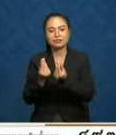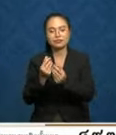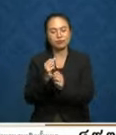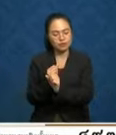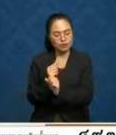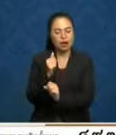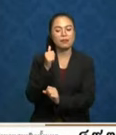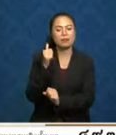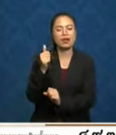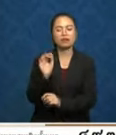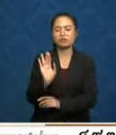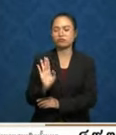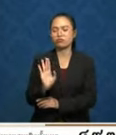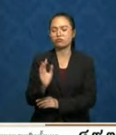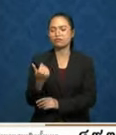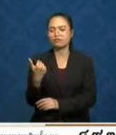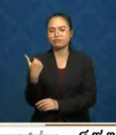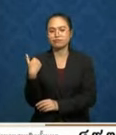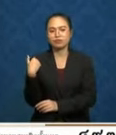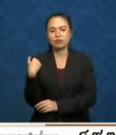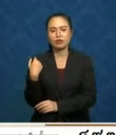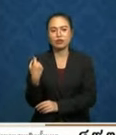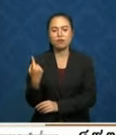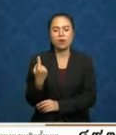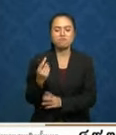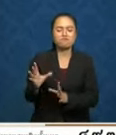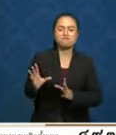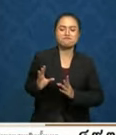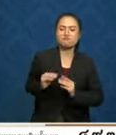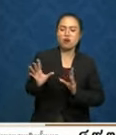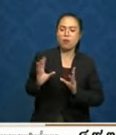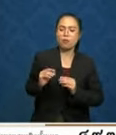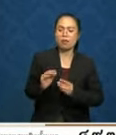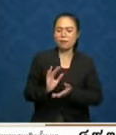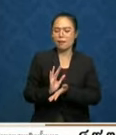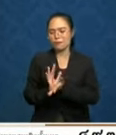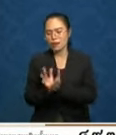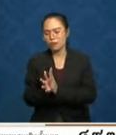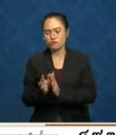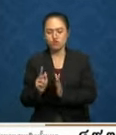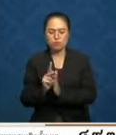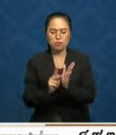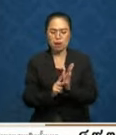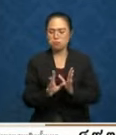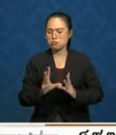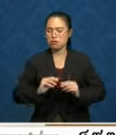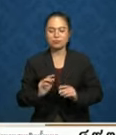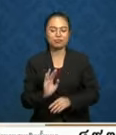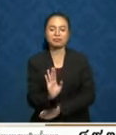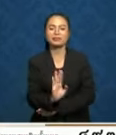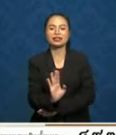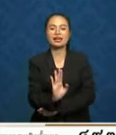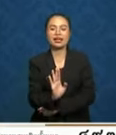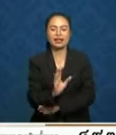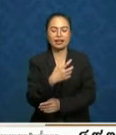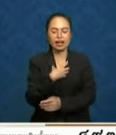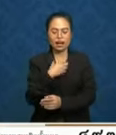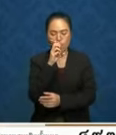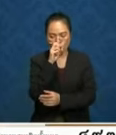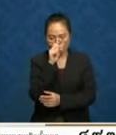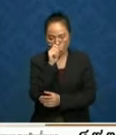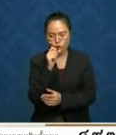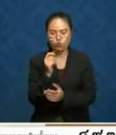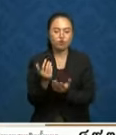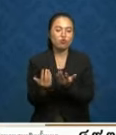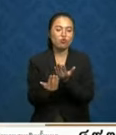ที่จะต้องมากล่าวหากันว่าปฏิเสธการปฏิรูปหรือปฏิเสธกฎหมายฉบับนี้ผมกราบเรียนให้ท่านส